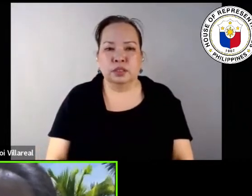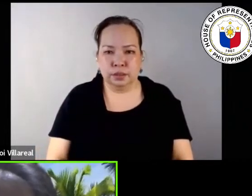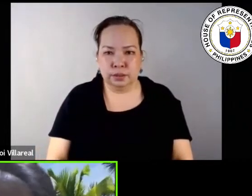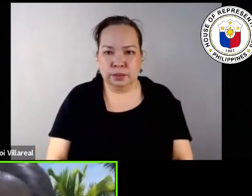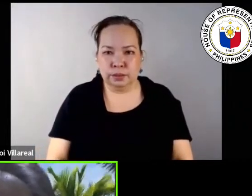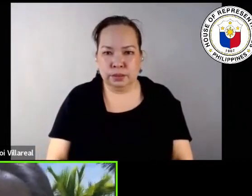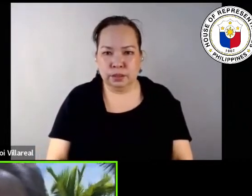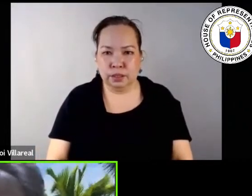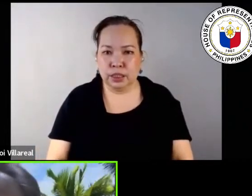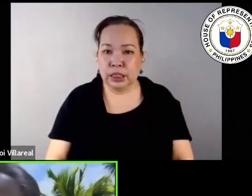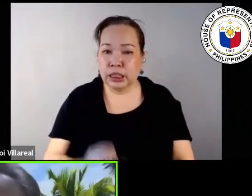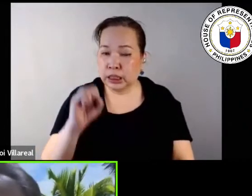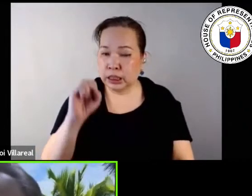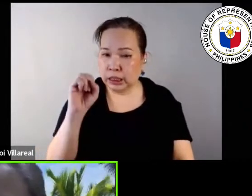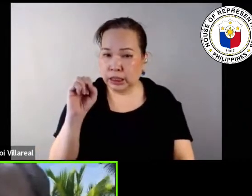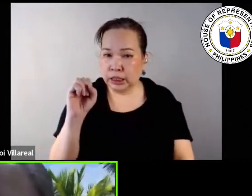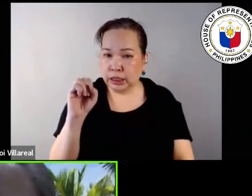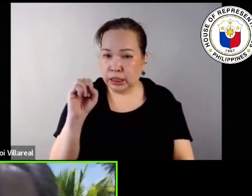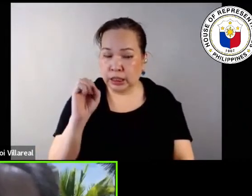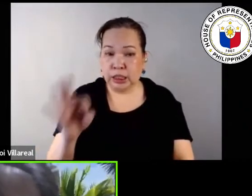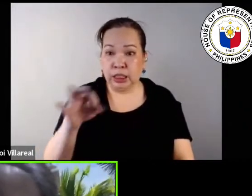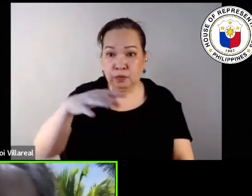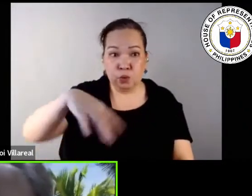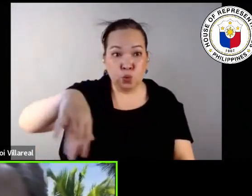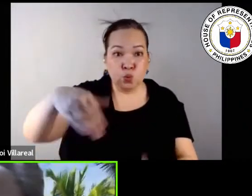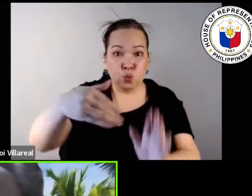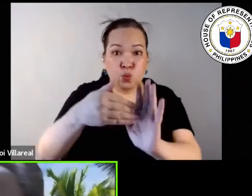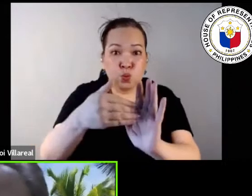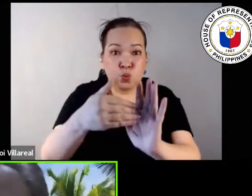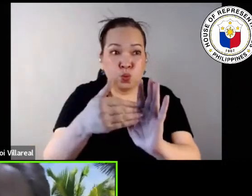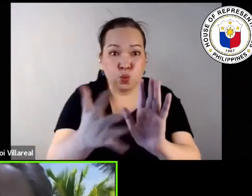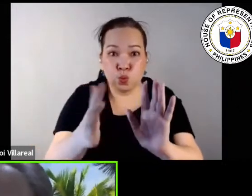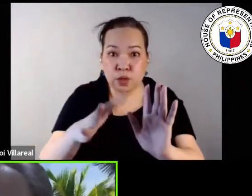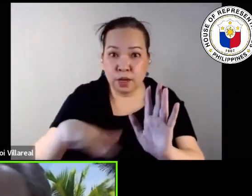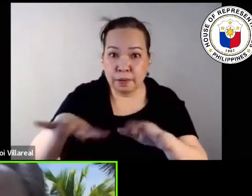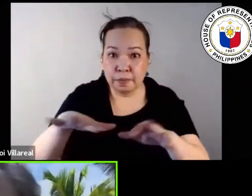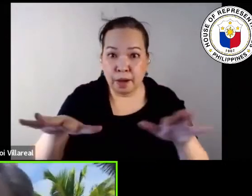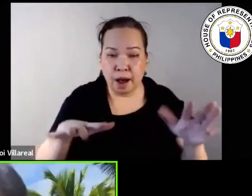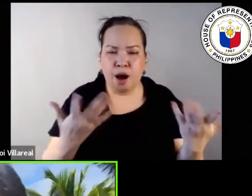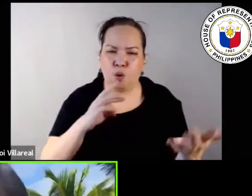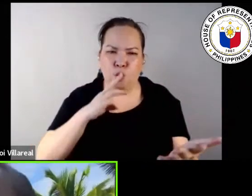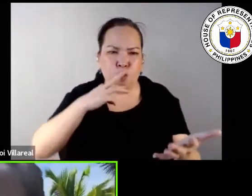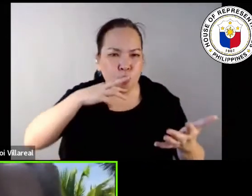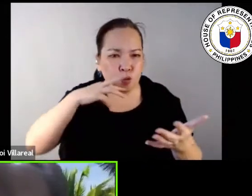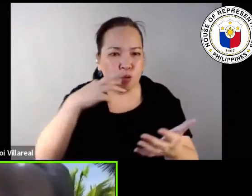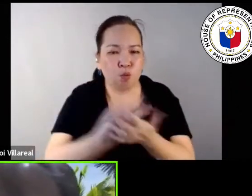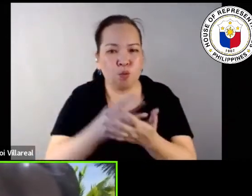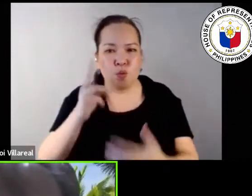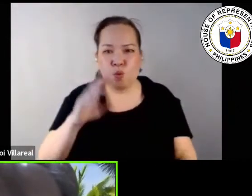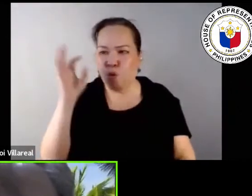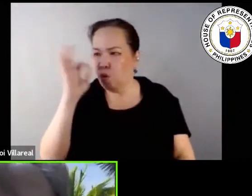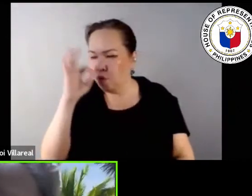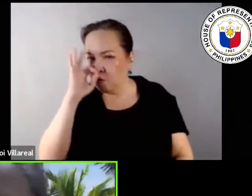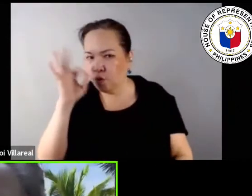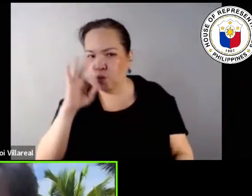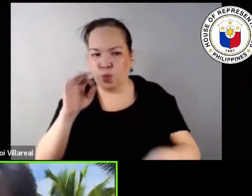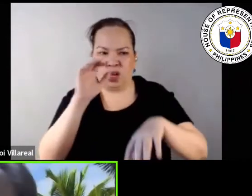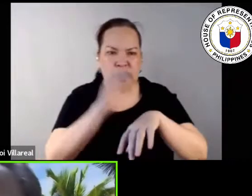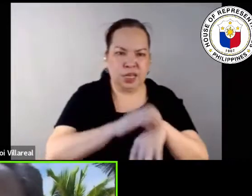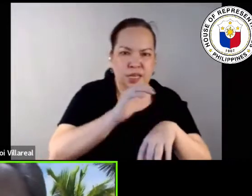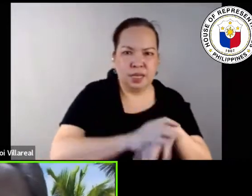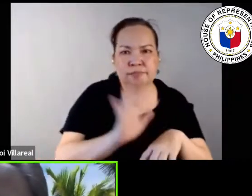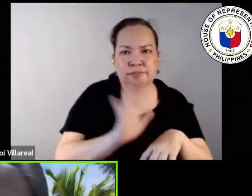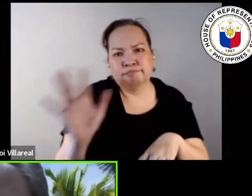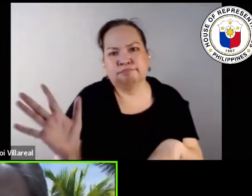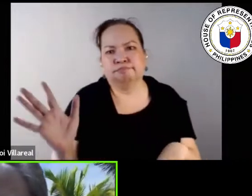kung ang kagalingan ng mga bata ay nasa Filipino o English or Kankanae o